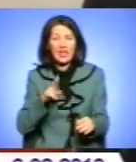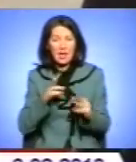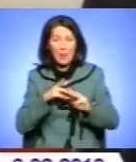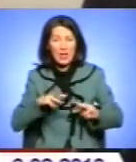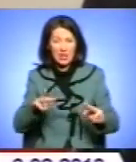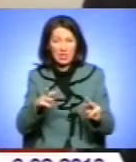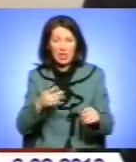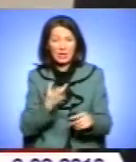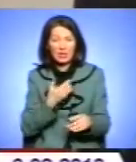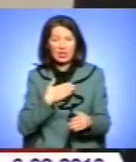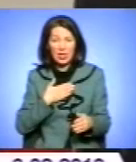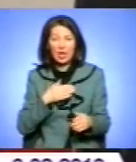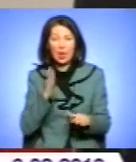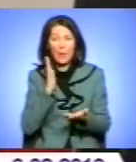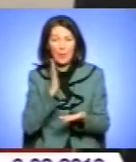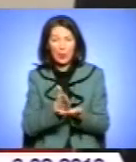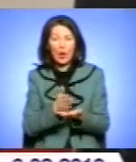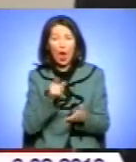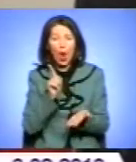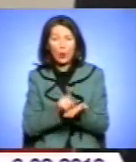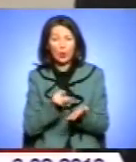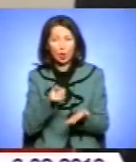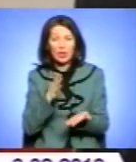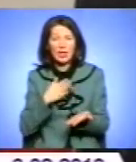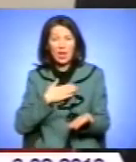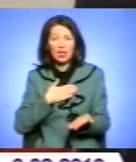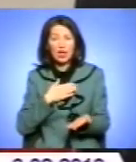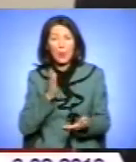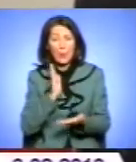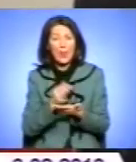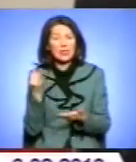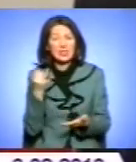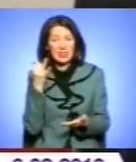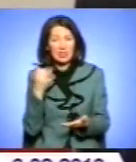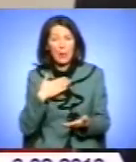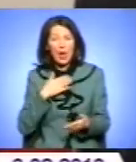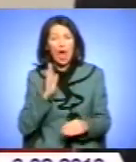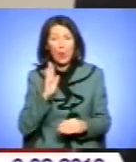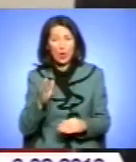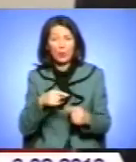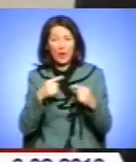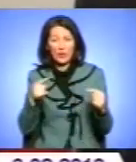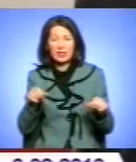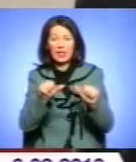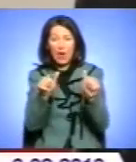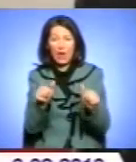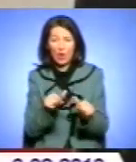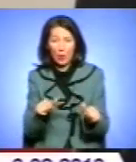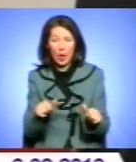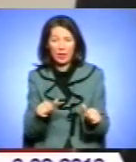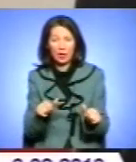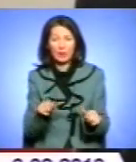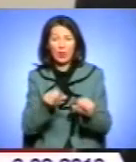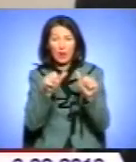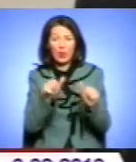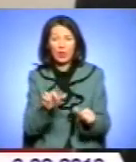прямий обов'язок. Тут існує наша безпосередня пряма зацікавленість, і ми будемо в різних форматах, і в